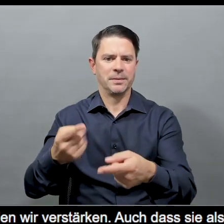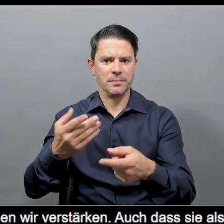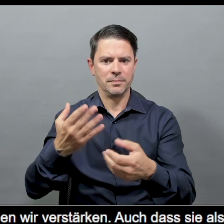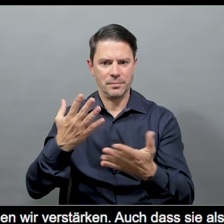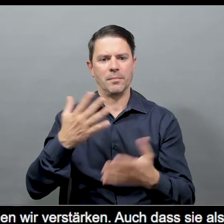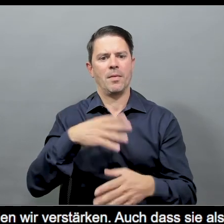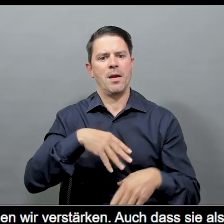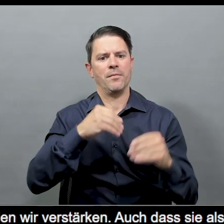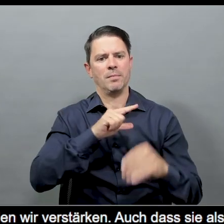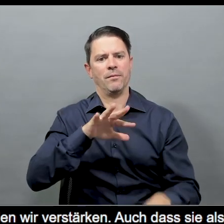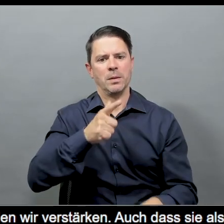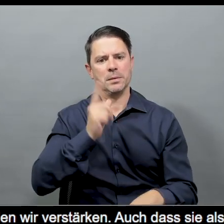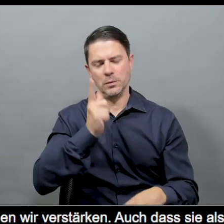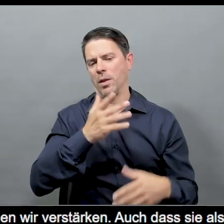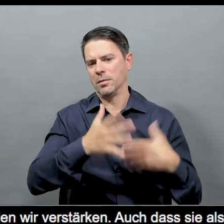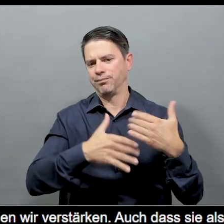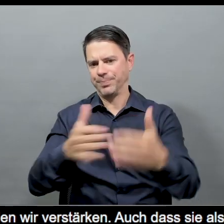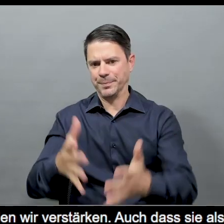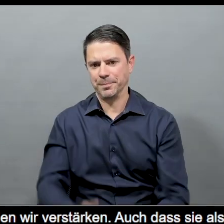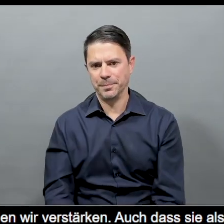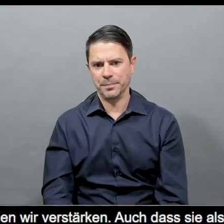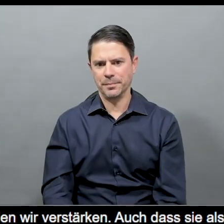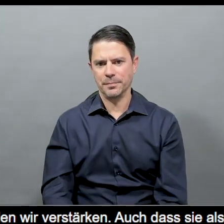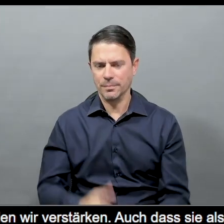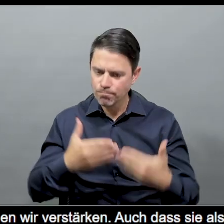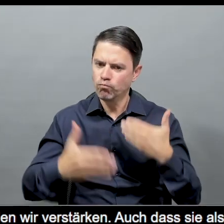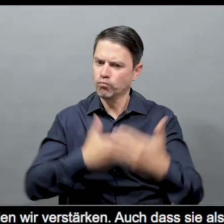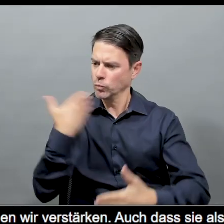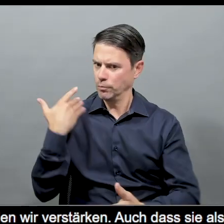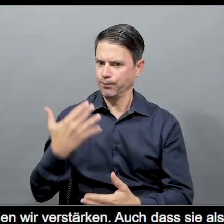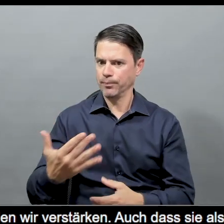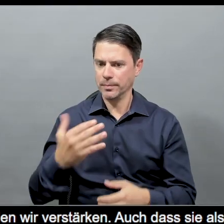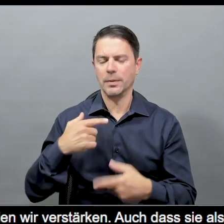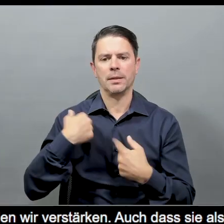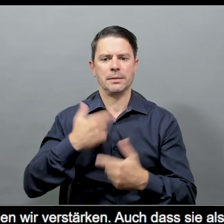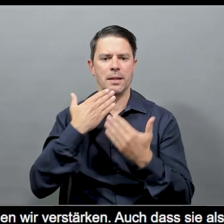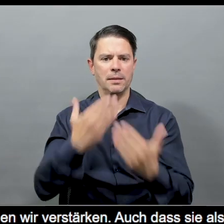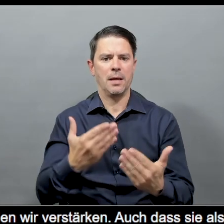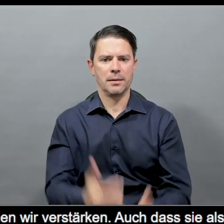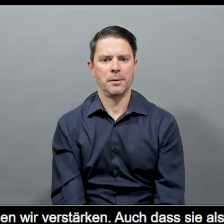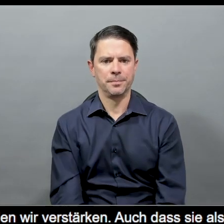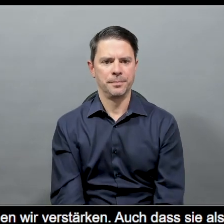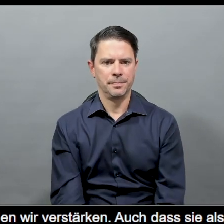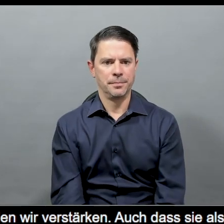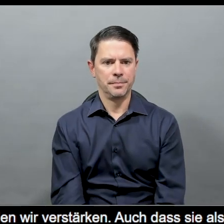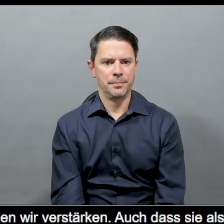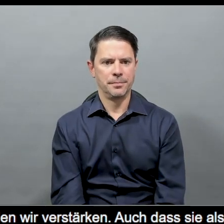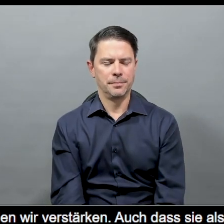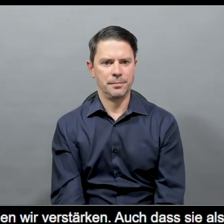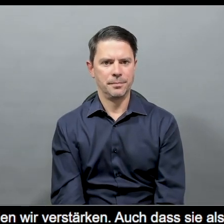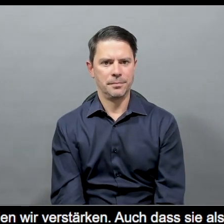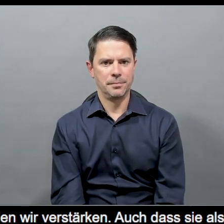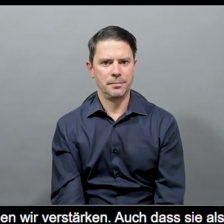Bereich der Medizinausbildung geht es voran. Vielen Dank. Herzlichen Dank. Kommen wir zu Ihren Fragen.